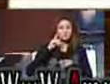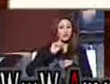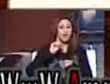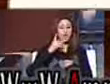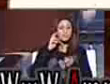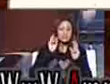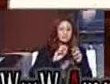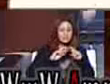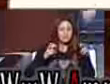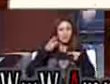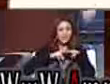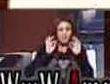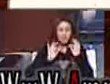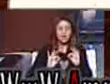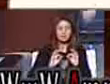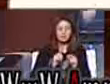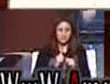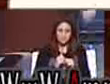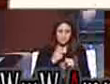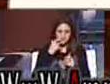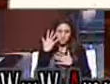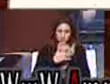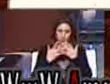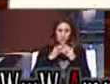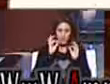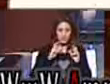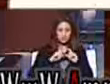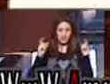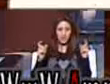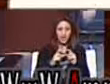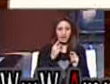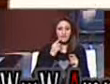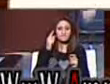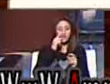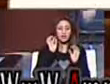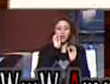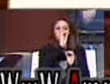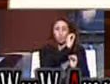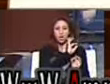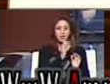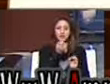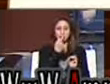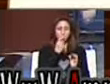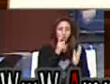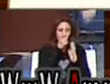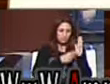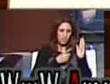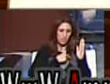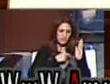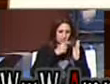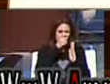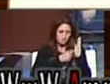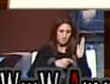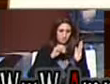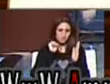ويتم ارتجاعها يعني مفيش مشكله مع الشركات بدون صدر قرار من اللجنه الفنيه بهذه الاصناف فبيتم ارجاعها من